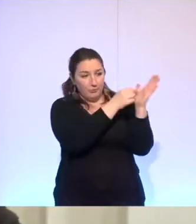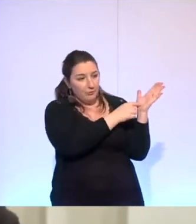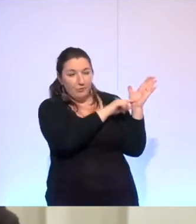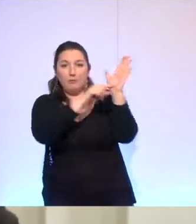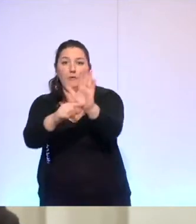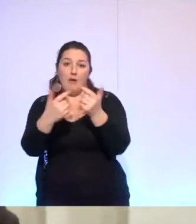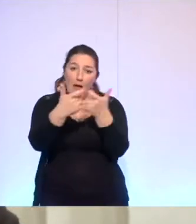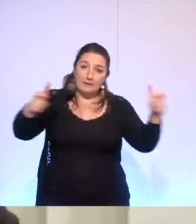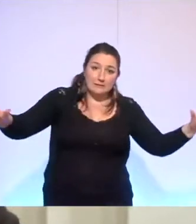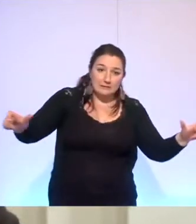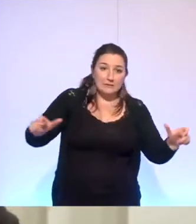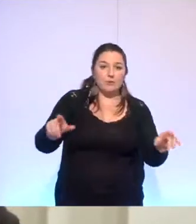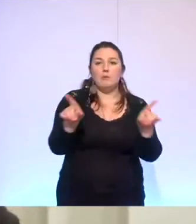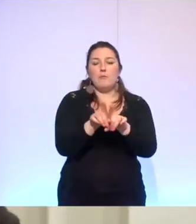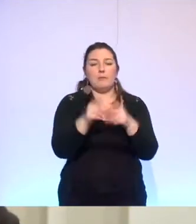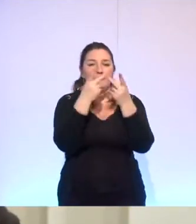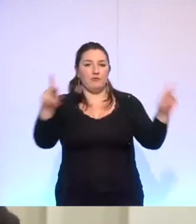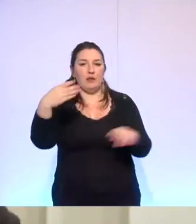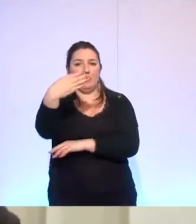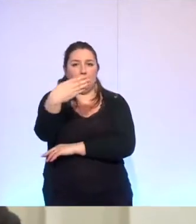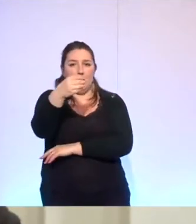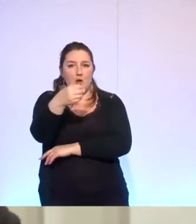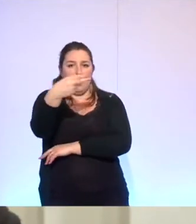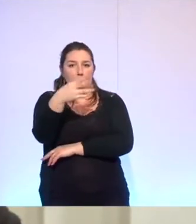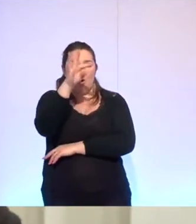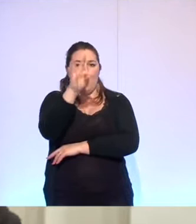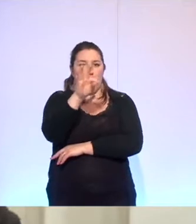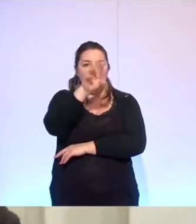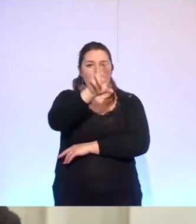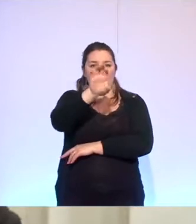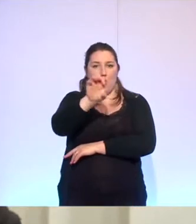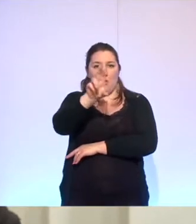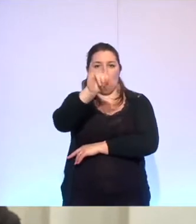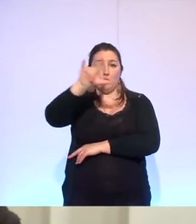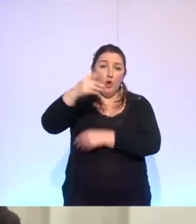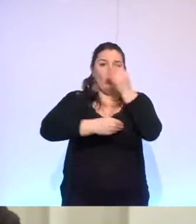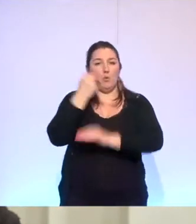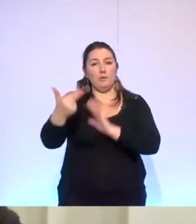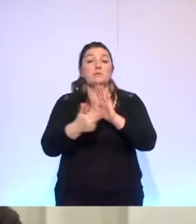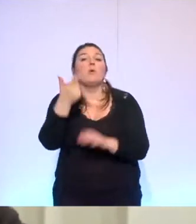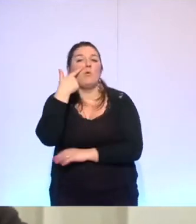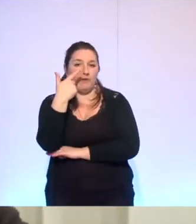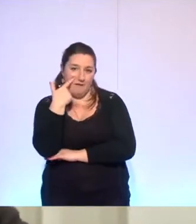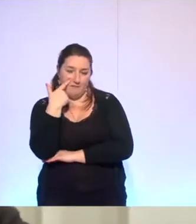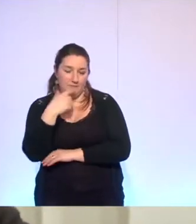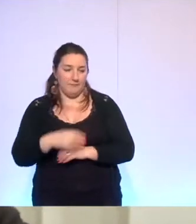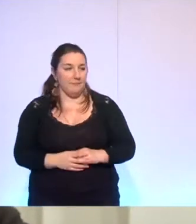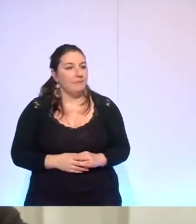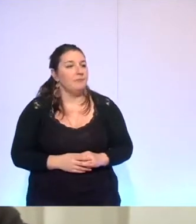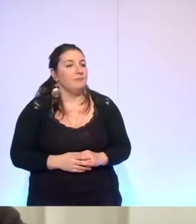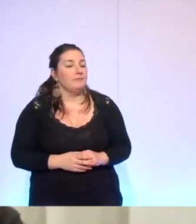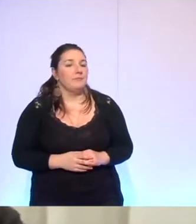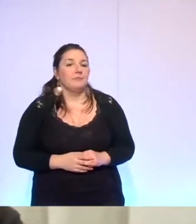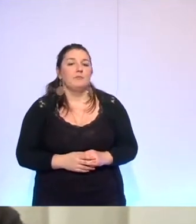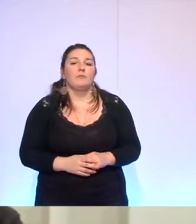Montreuil ou à Nice. Nous verrons bien si est enfin créée